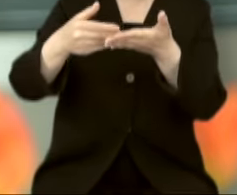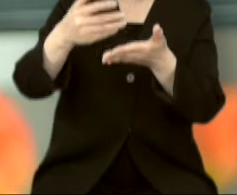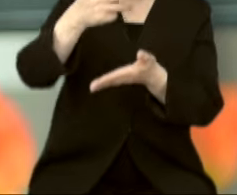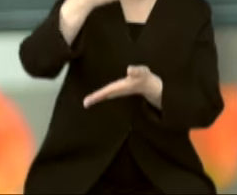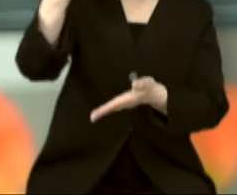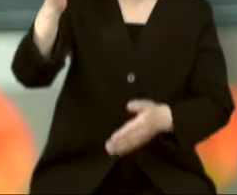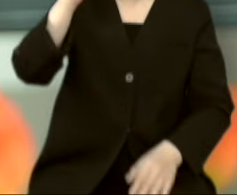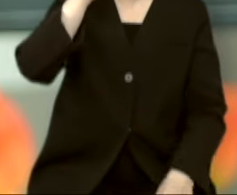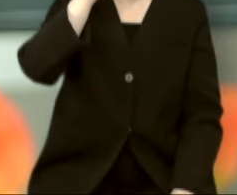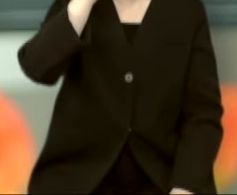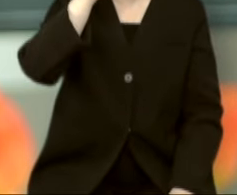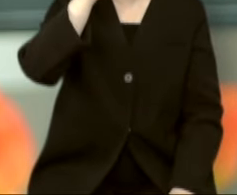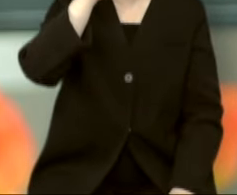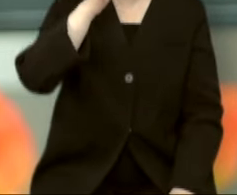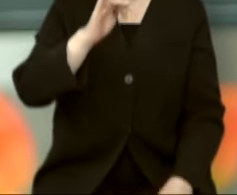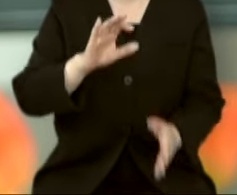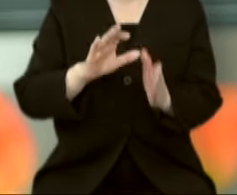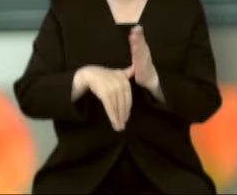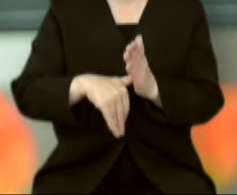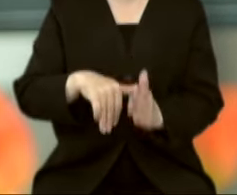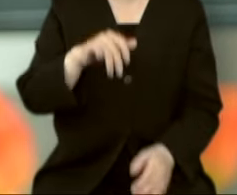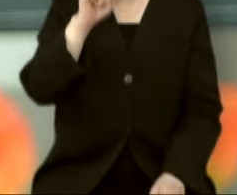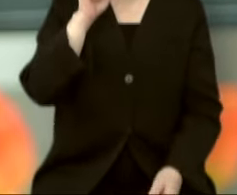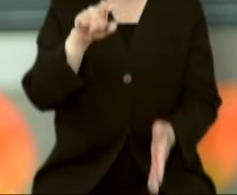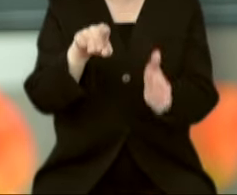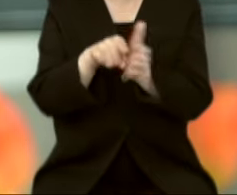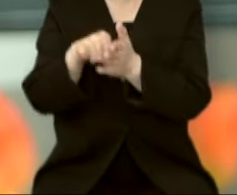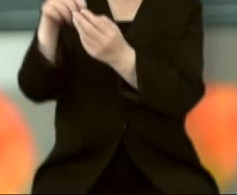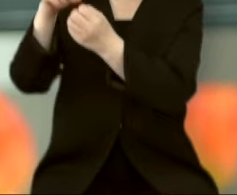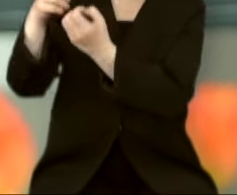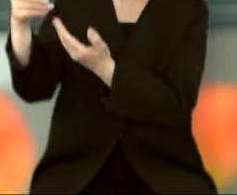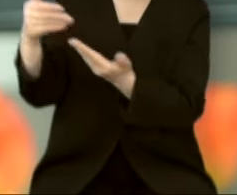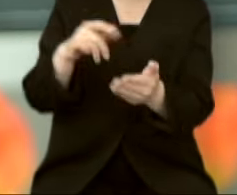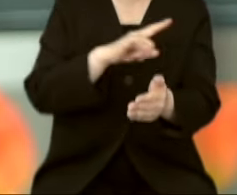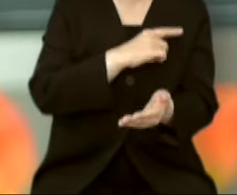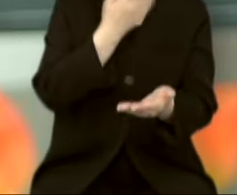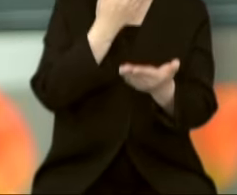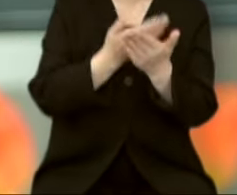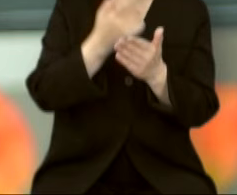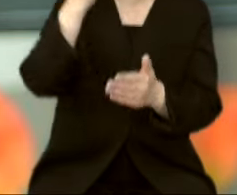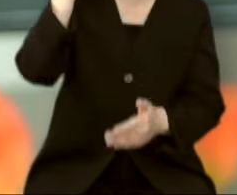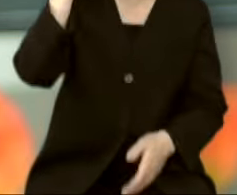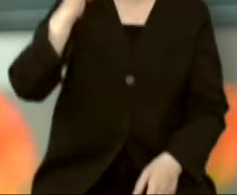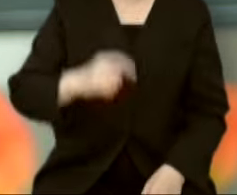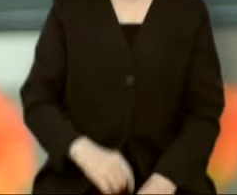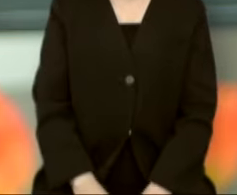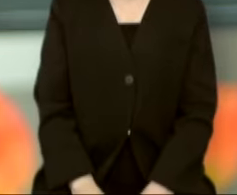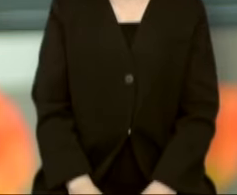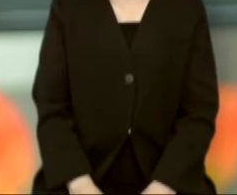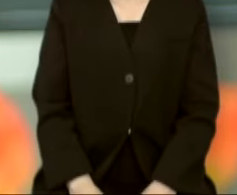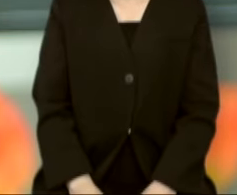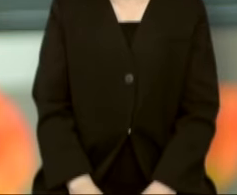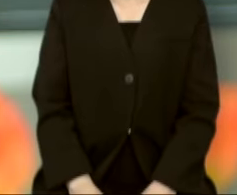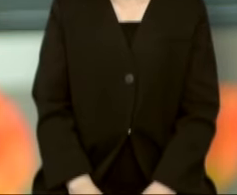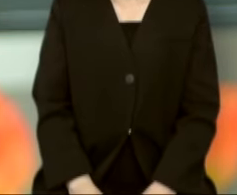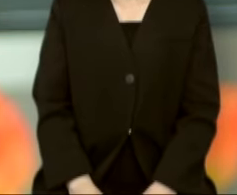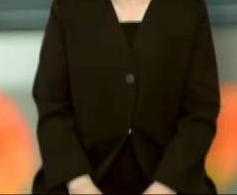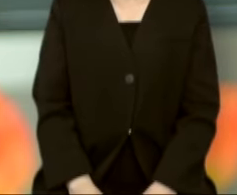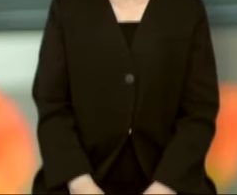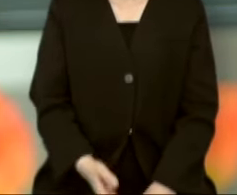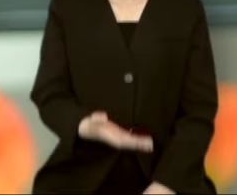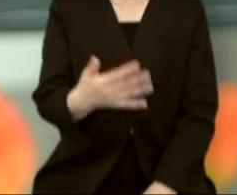무지개 그리고 이럴 때 야 이런 좋은 믿음의 유산이 제일 값진 건데 하면서 기도하거든요. 야